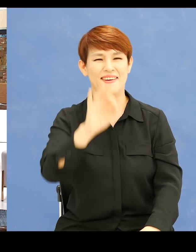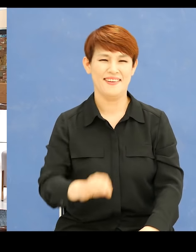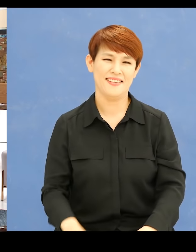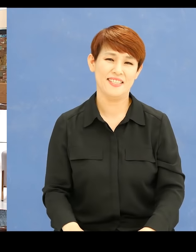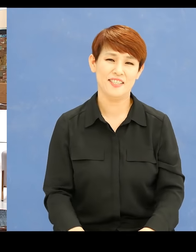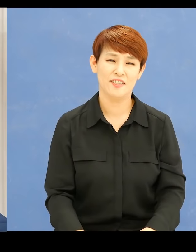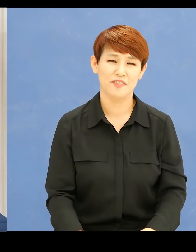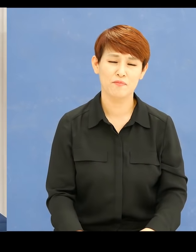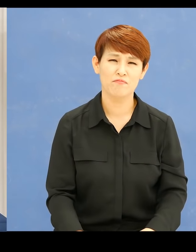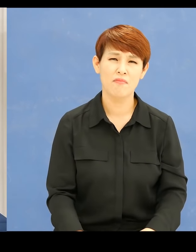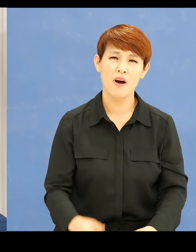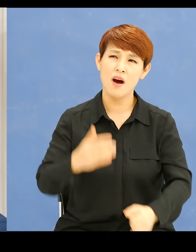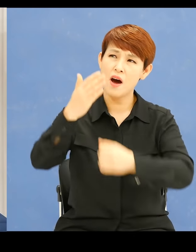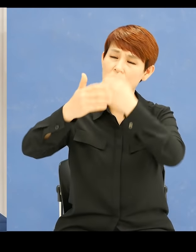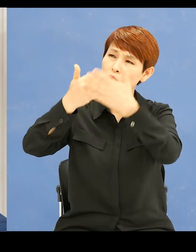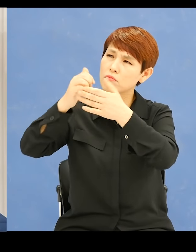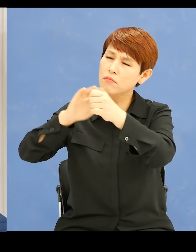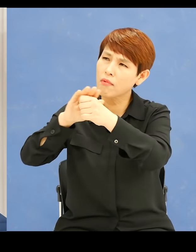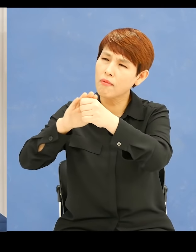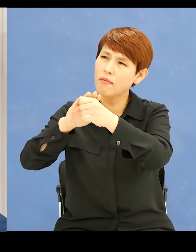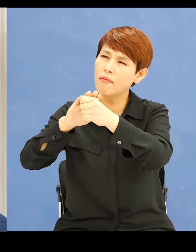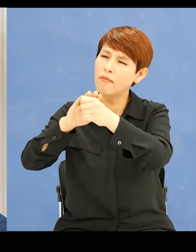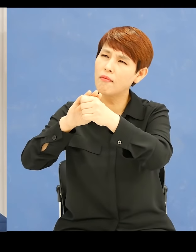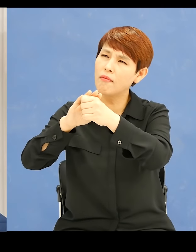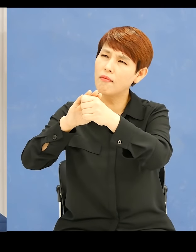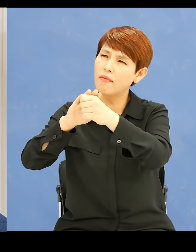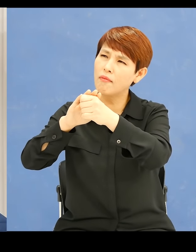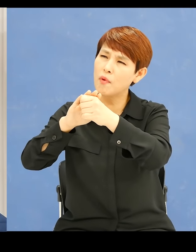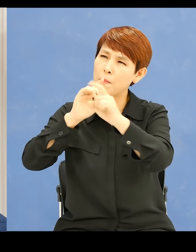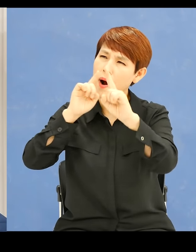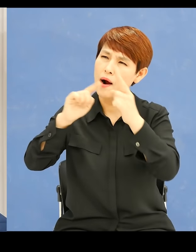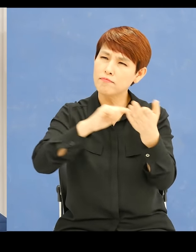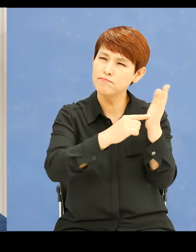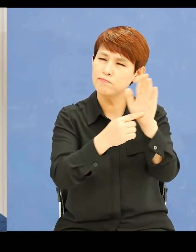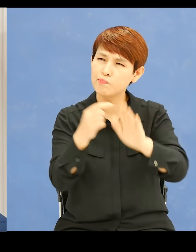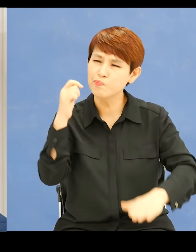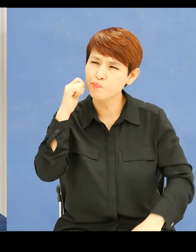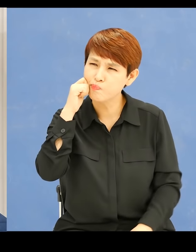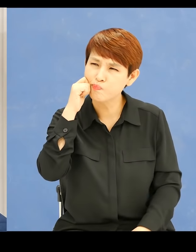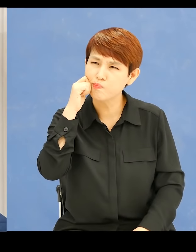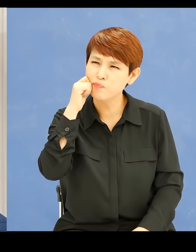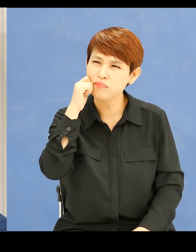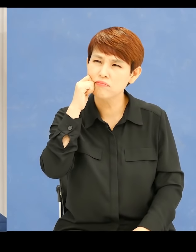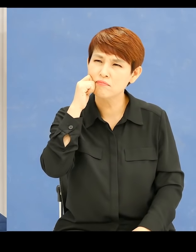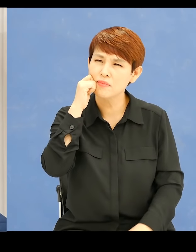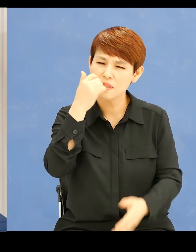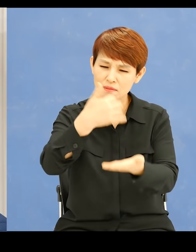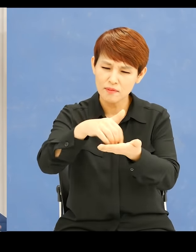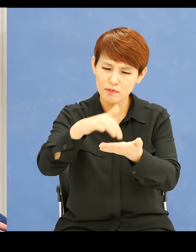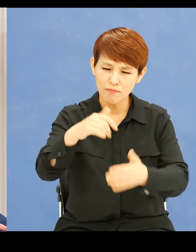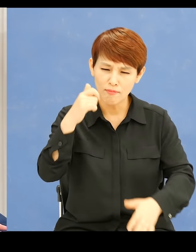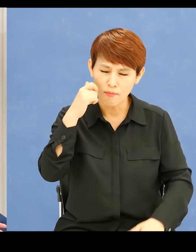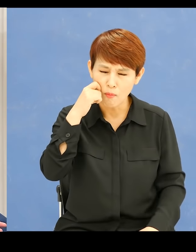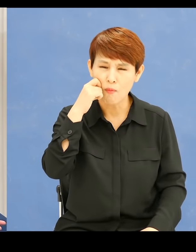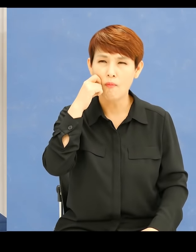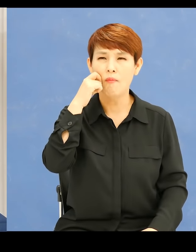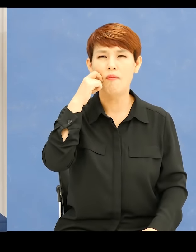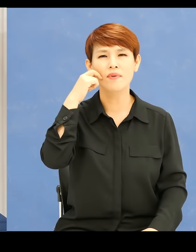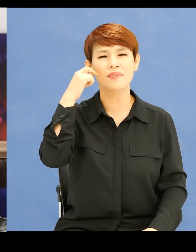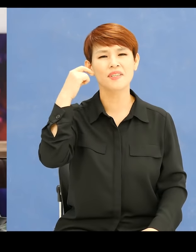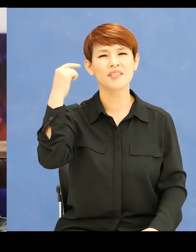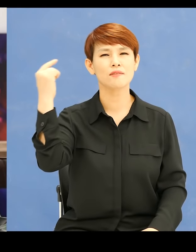그러다 보니까 그 크신 하나님의 사랑 말로 다 형용 못하네 측량 다 못하고